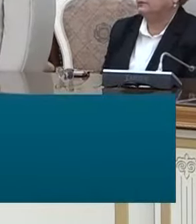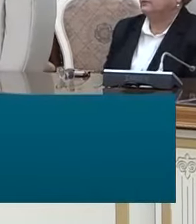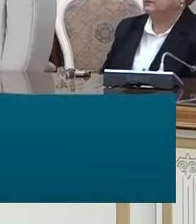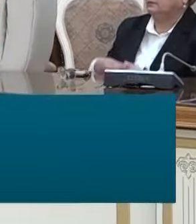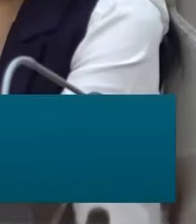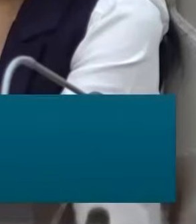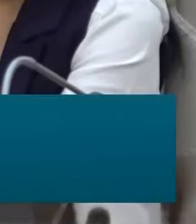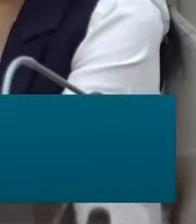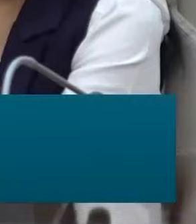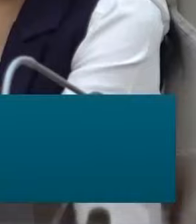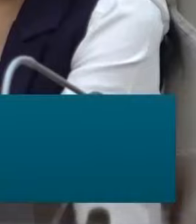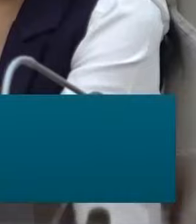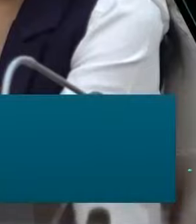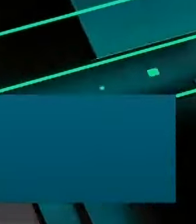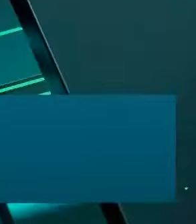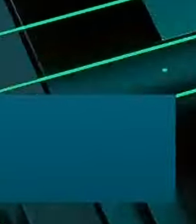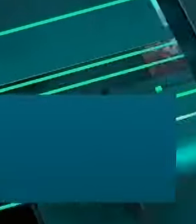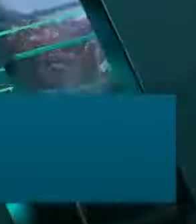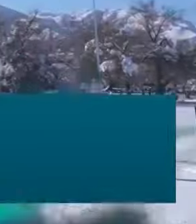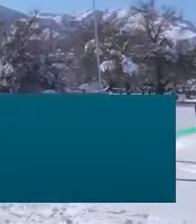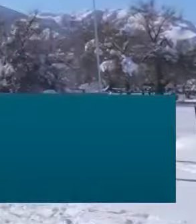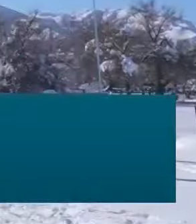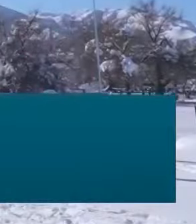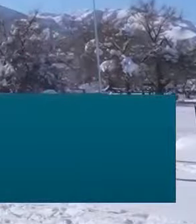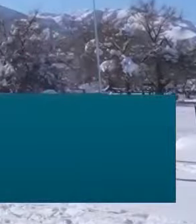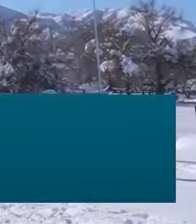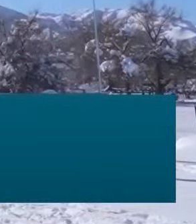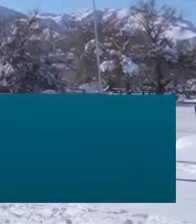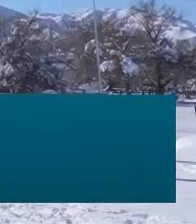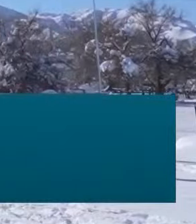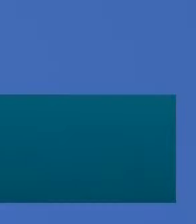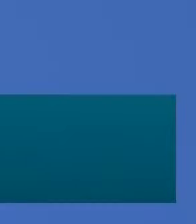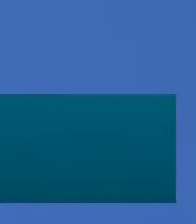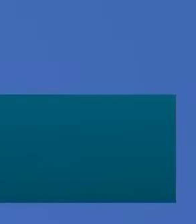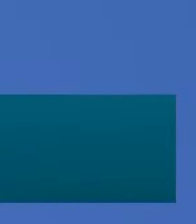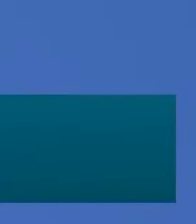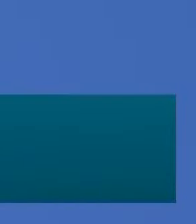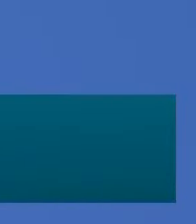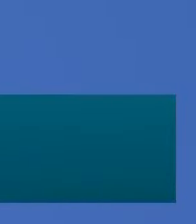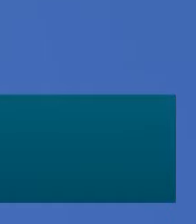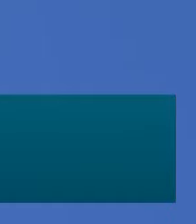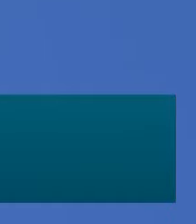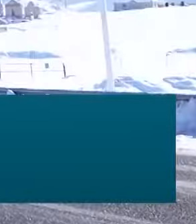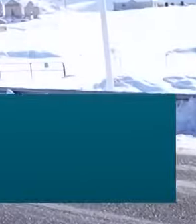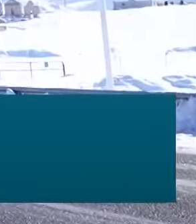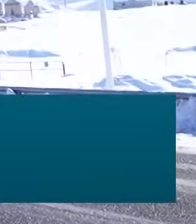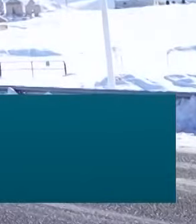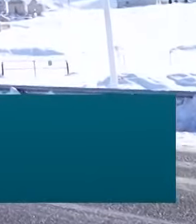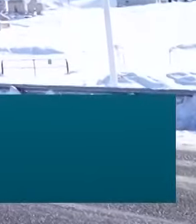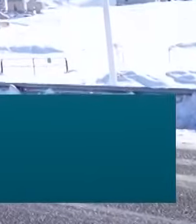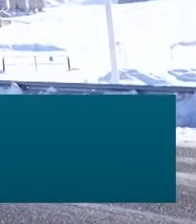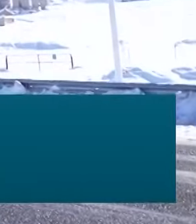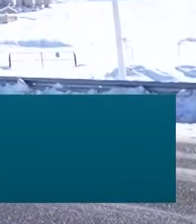них были поощрений труд Да будет свет в аксуском районе продолжается работа по